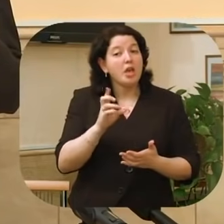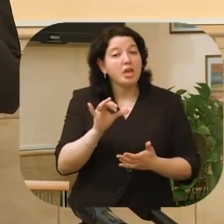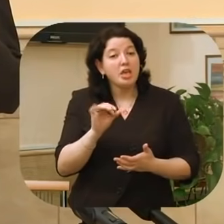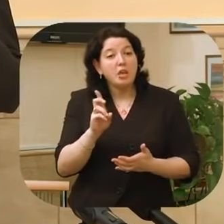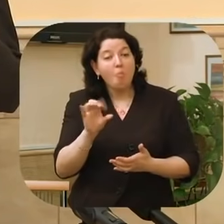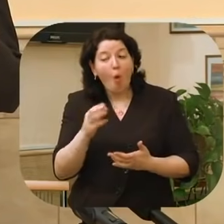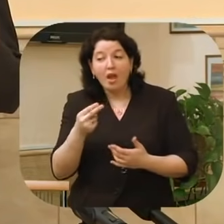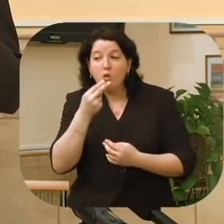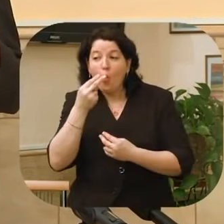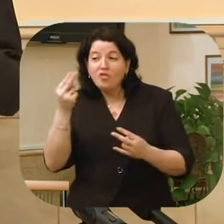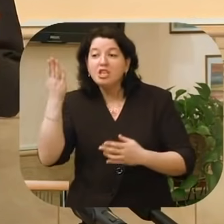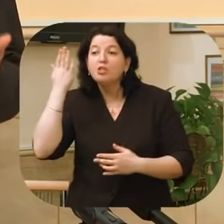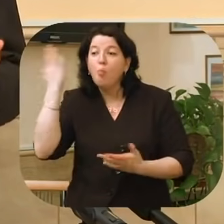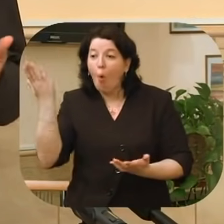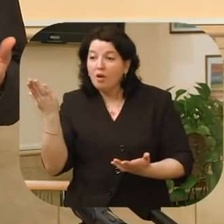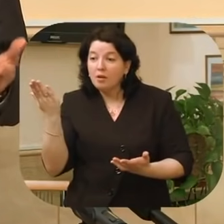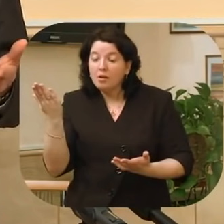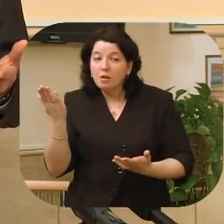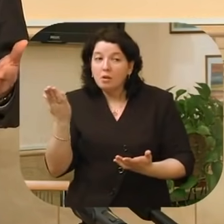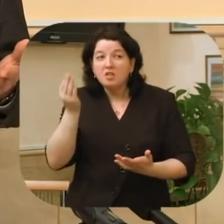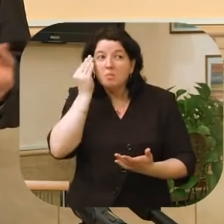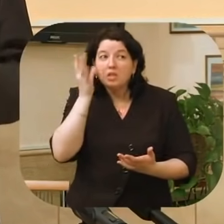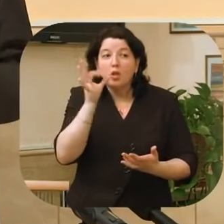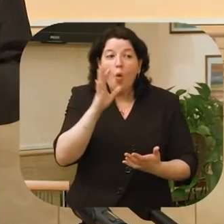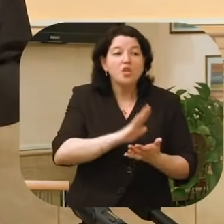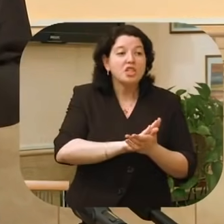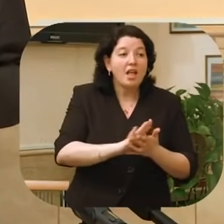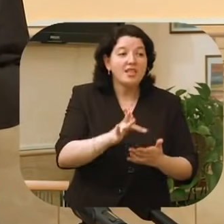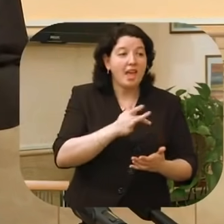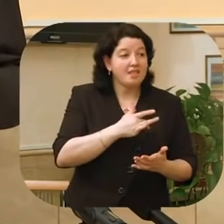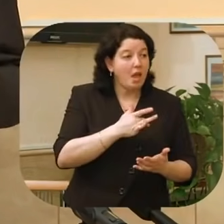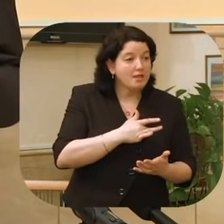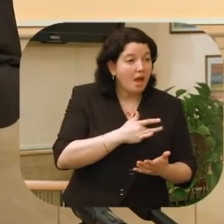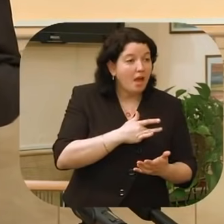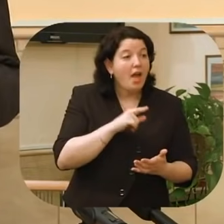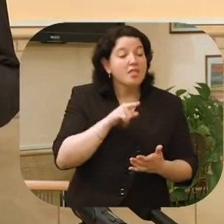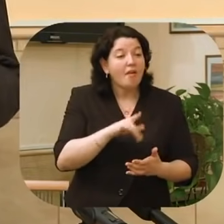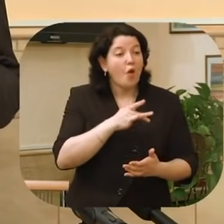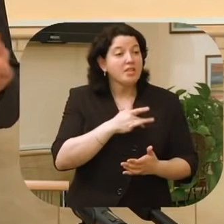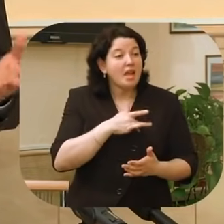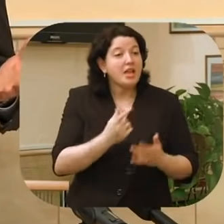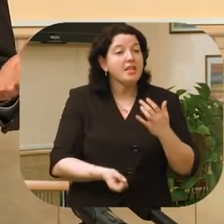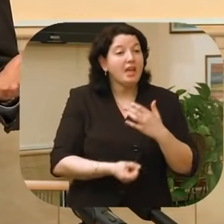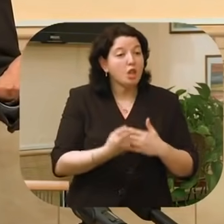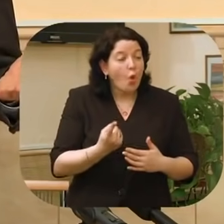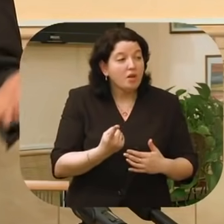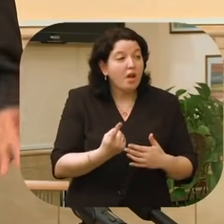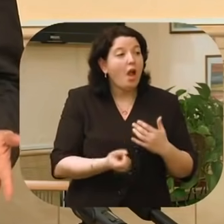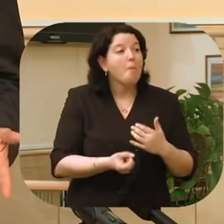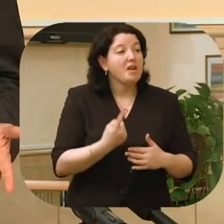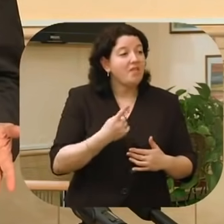есть любовь. Речь идет о какой-то чистоте сердца, того сердца, из которого, как мы уже